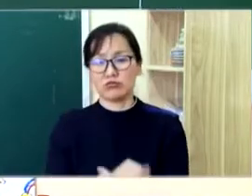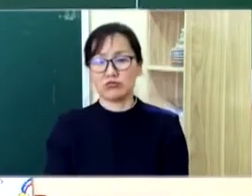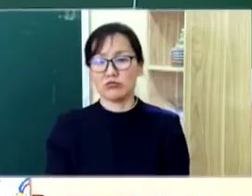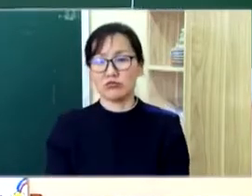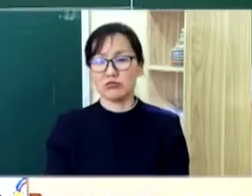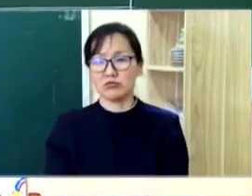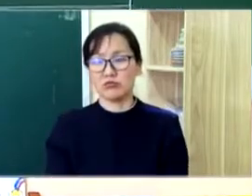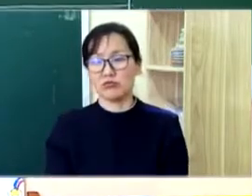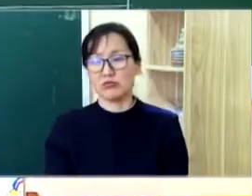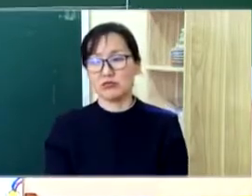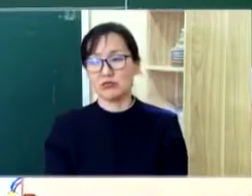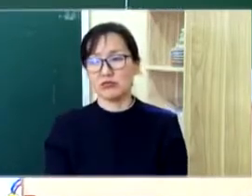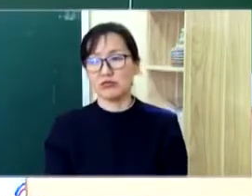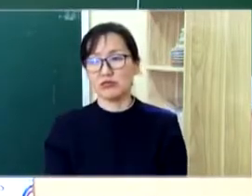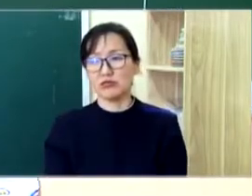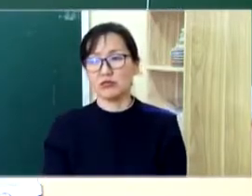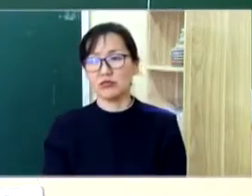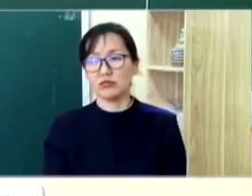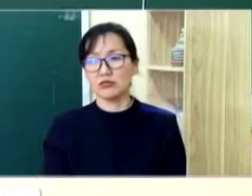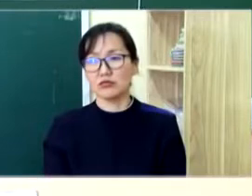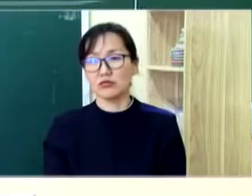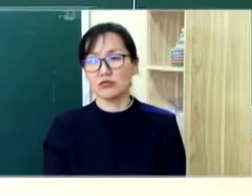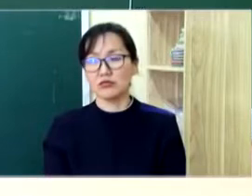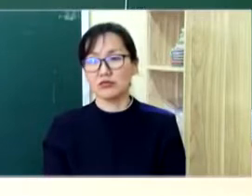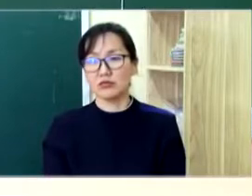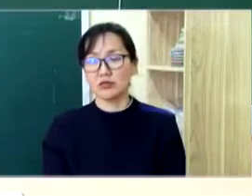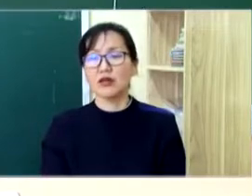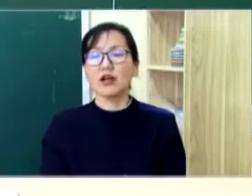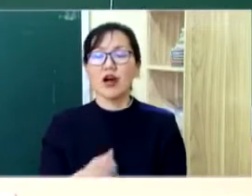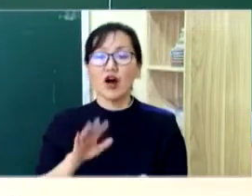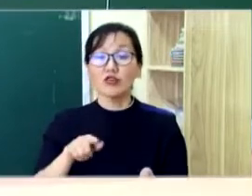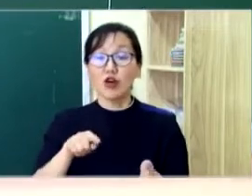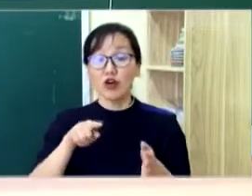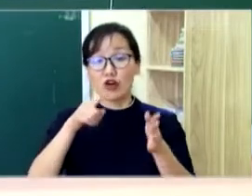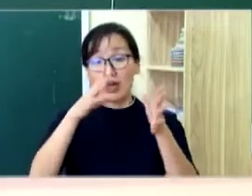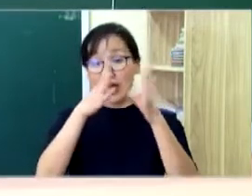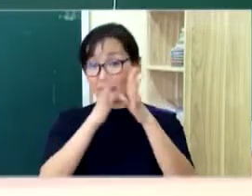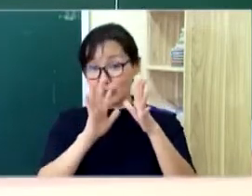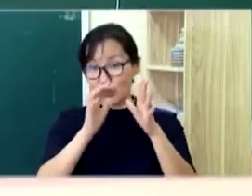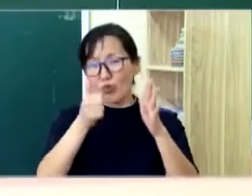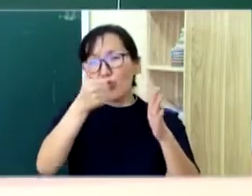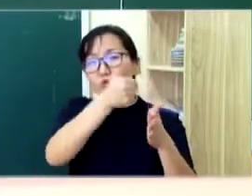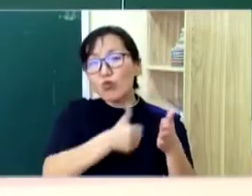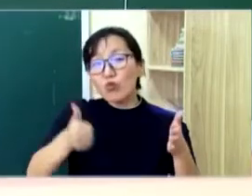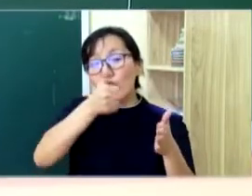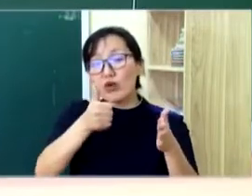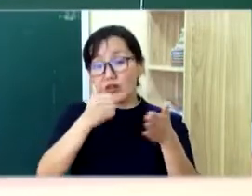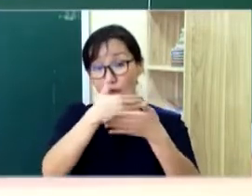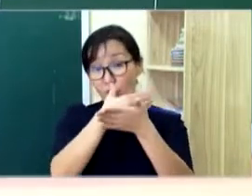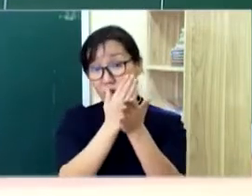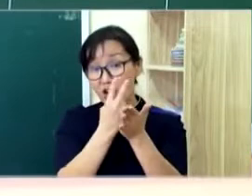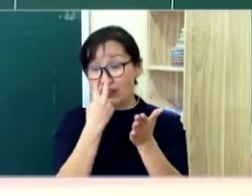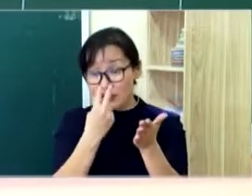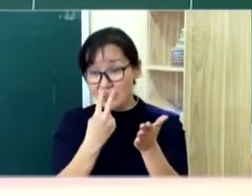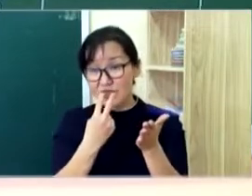10.3 болох нь. Хэвэрнгэрэн тавьсан. За бүхлээр тоомлие. Бүхэлд маань бүхлийн хэсэгт маань 6